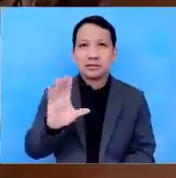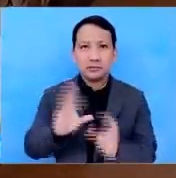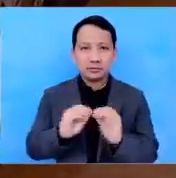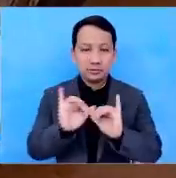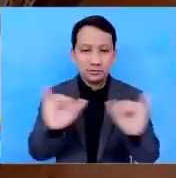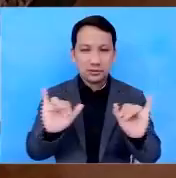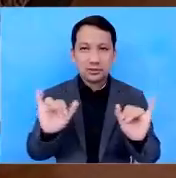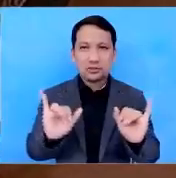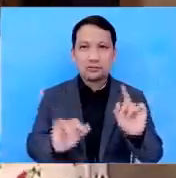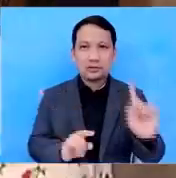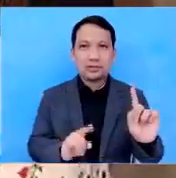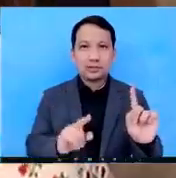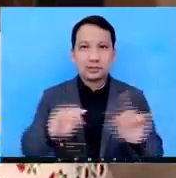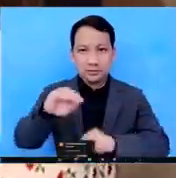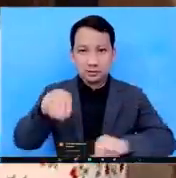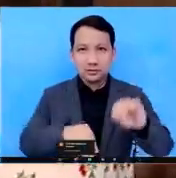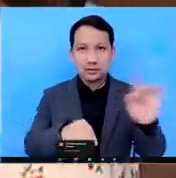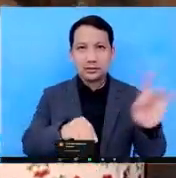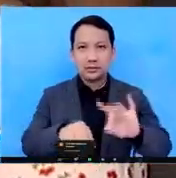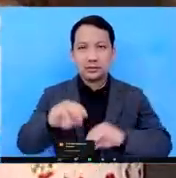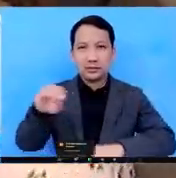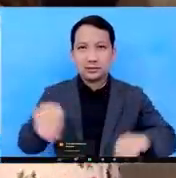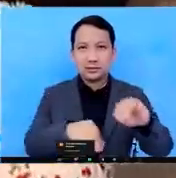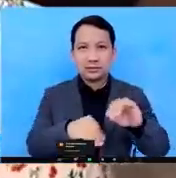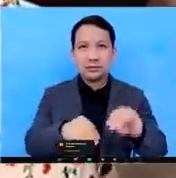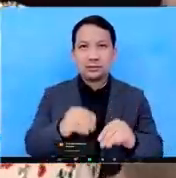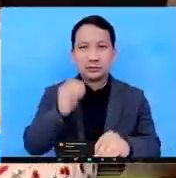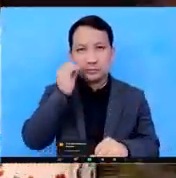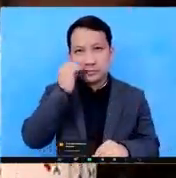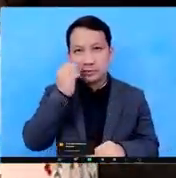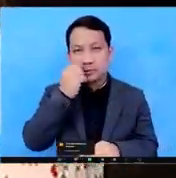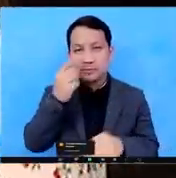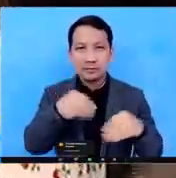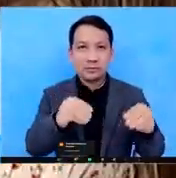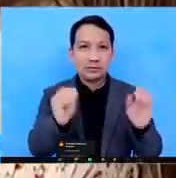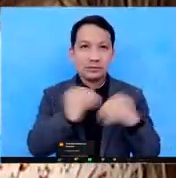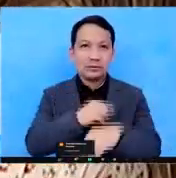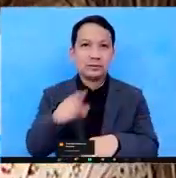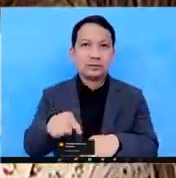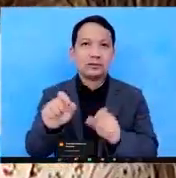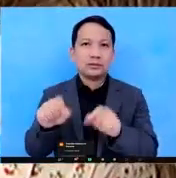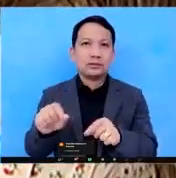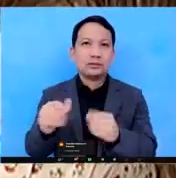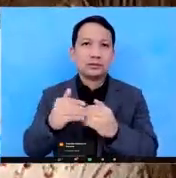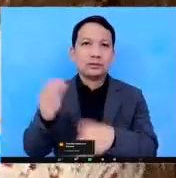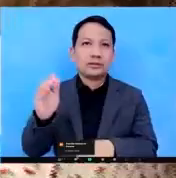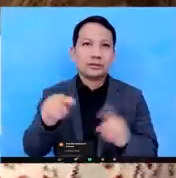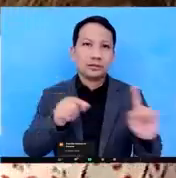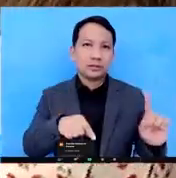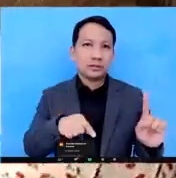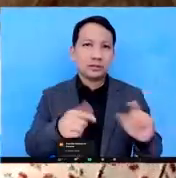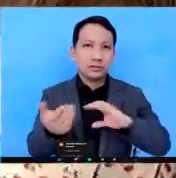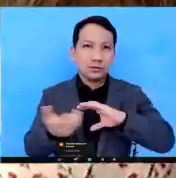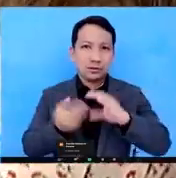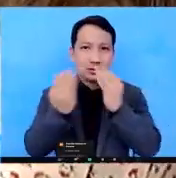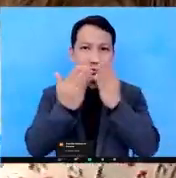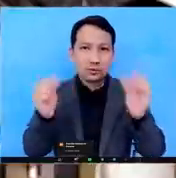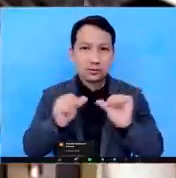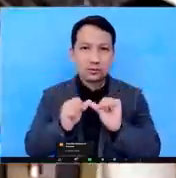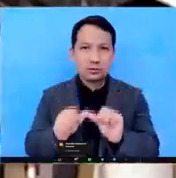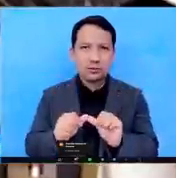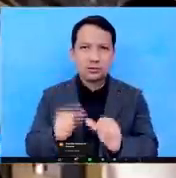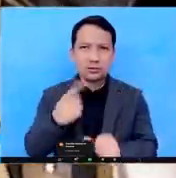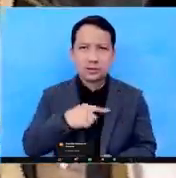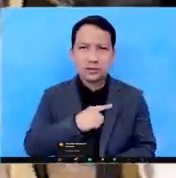isang piraso ng sibuyas. Paliwanag ng marketing officer ng tindahan, mismong mga customer nila ang nagmungkahi